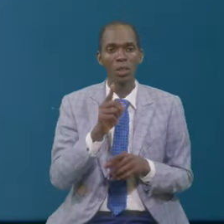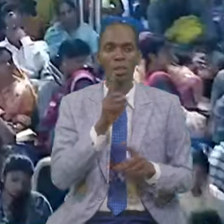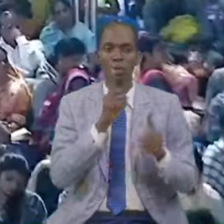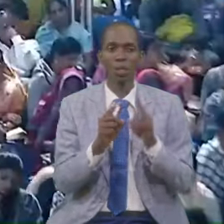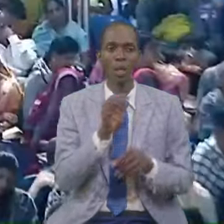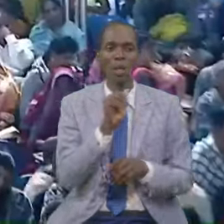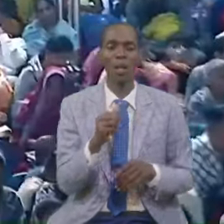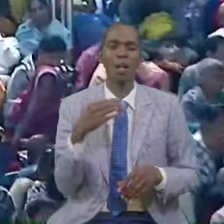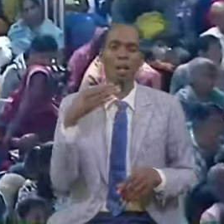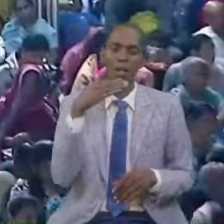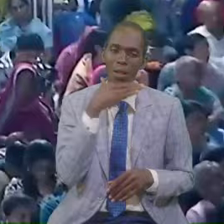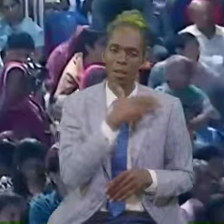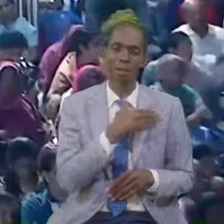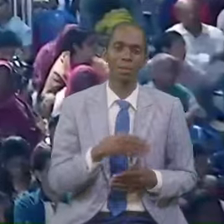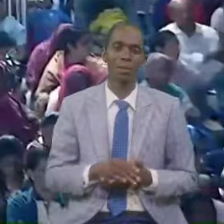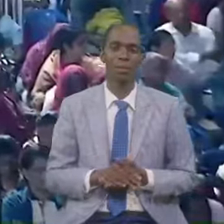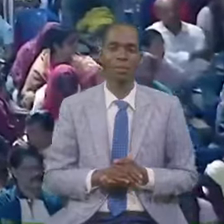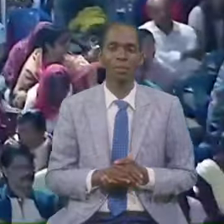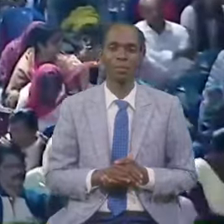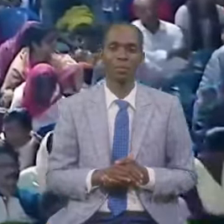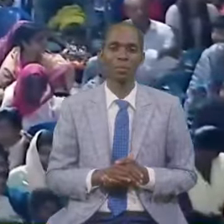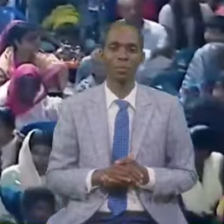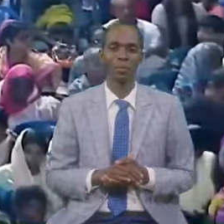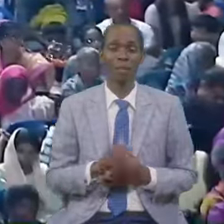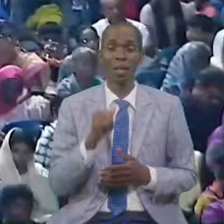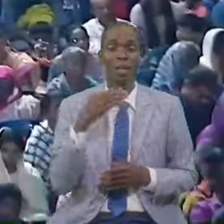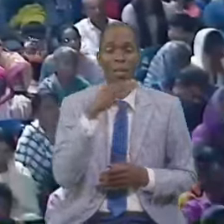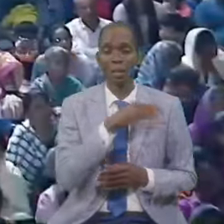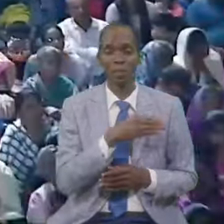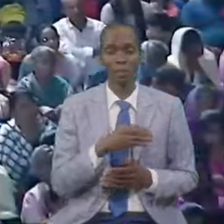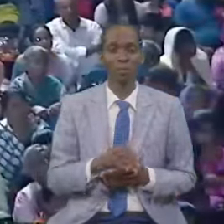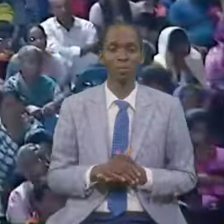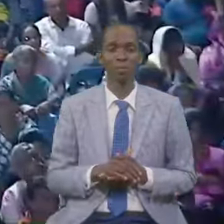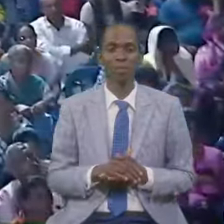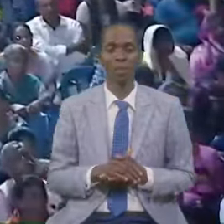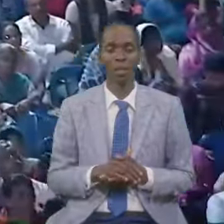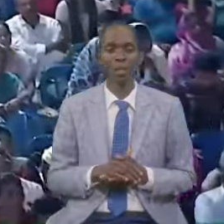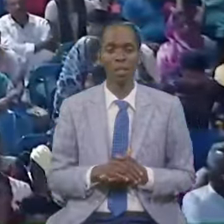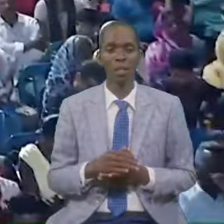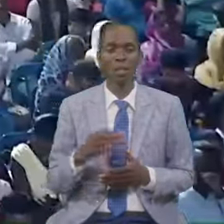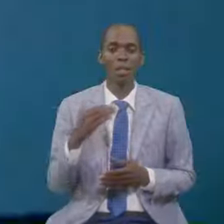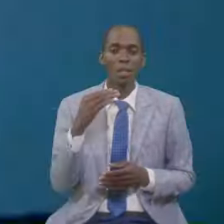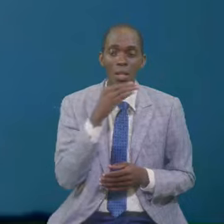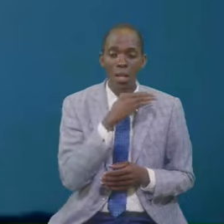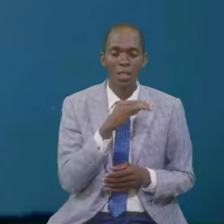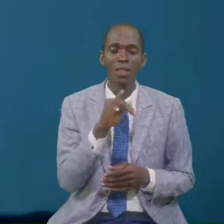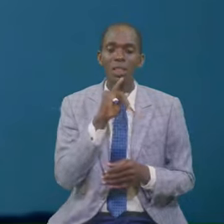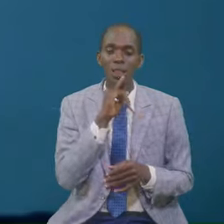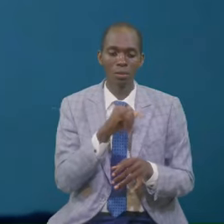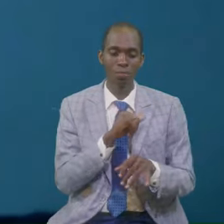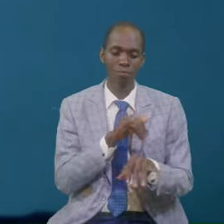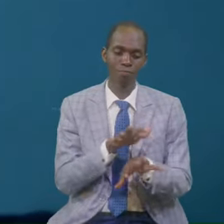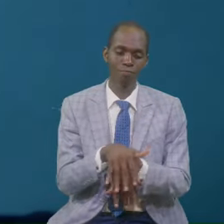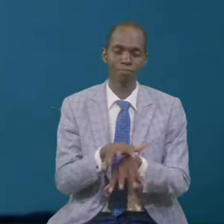మాట్లాడినప్పుడు అబద్ధములే మాట్లాడతాడు. A lie. అబద్ధములు. Lie is deception. అబద్ధము